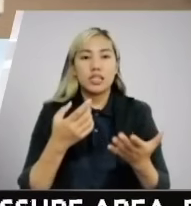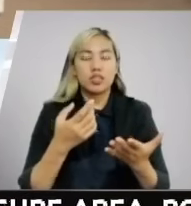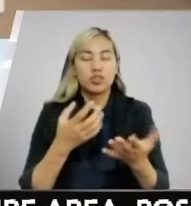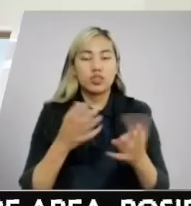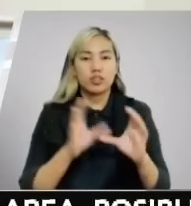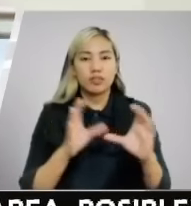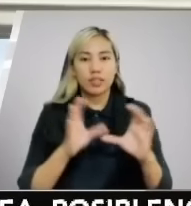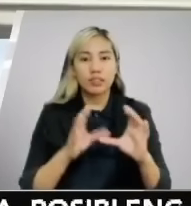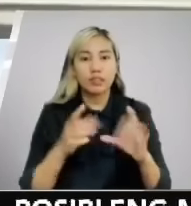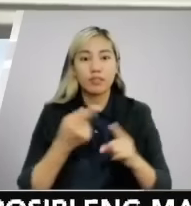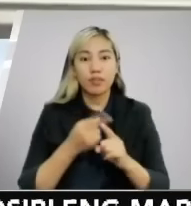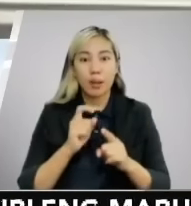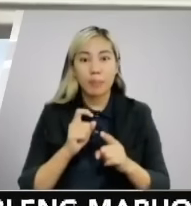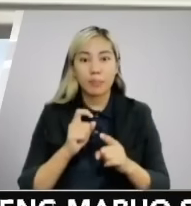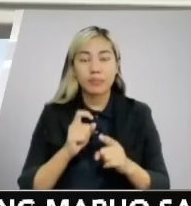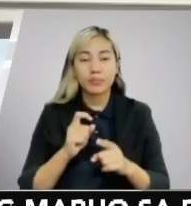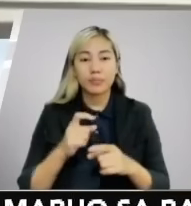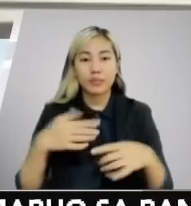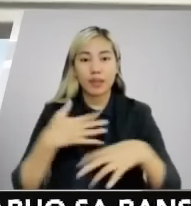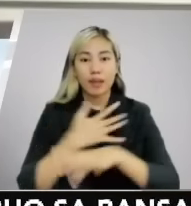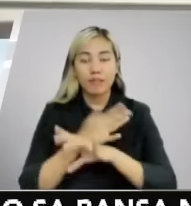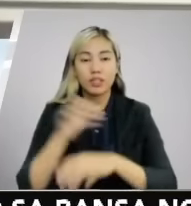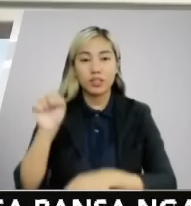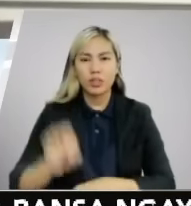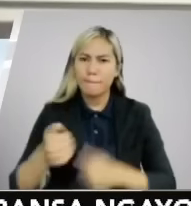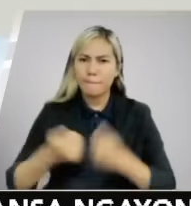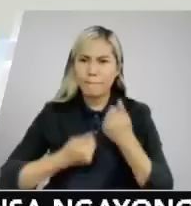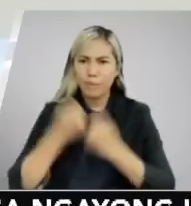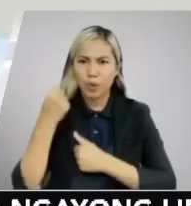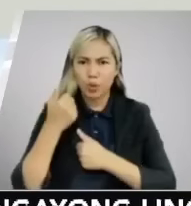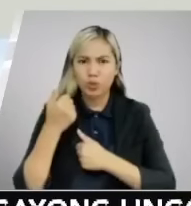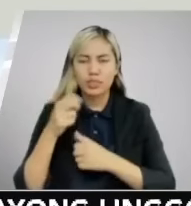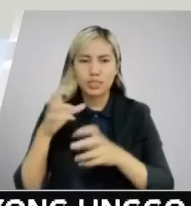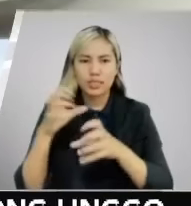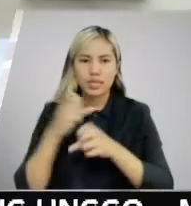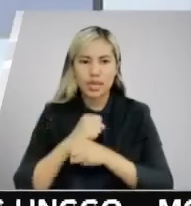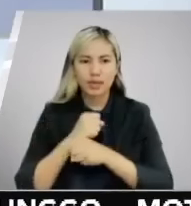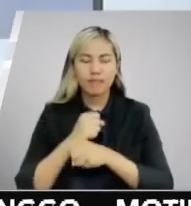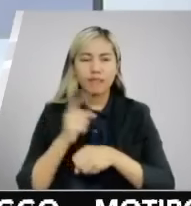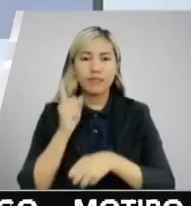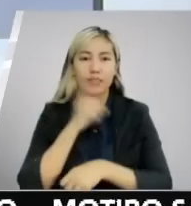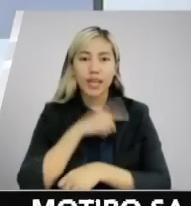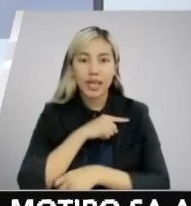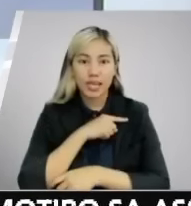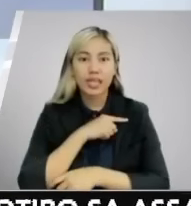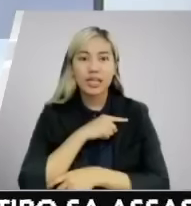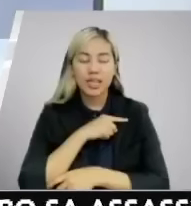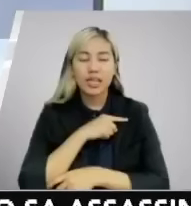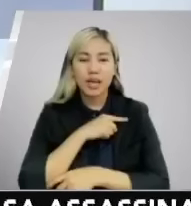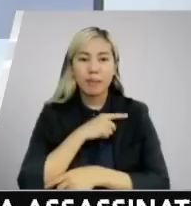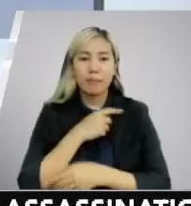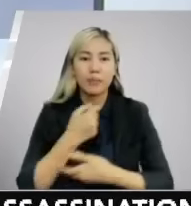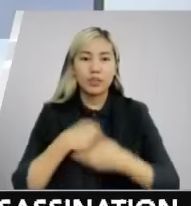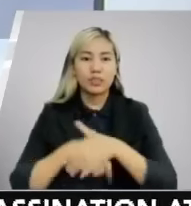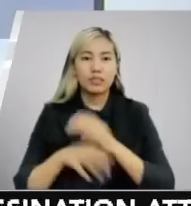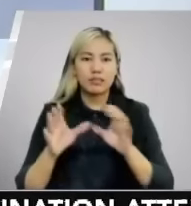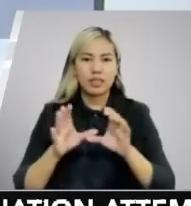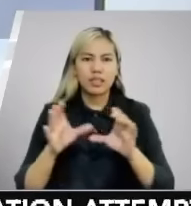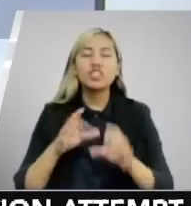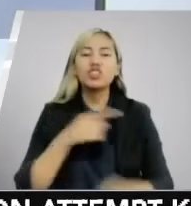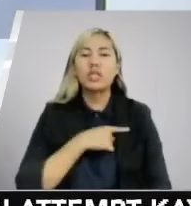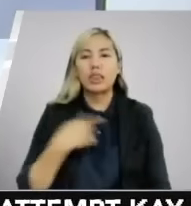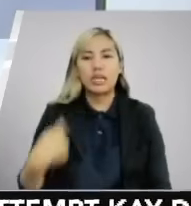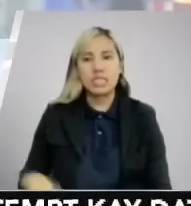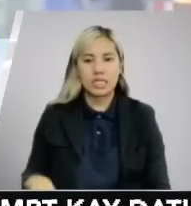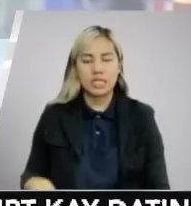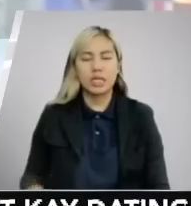Davao del Sur. Karamihan sa mga kumuha ng peking birth certificate ay Chino. Kapag may Philippine birth certificate kasi ang isang foreign